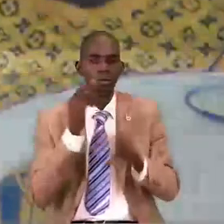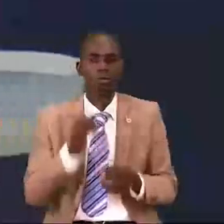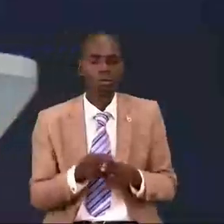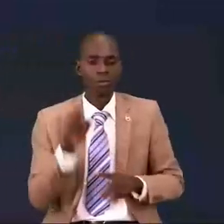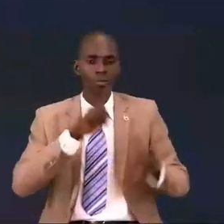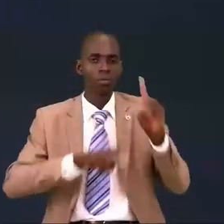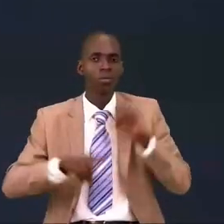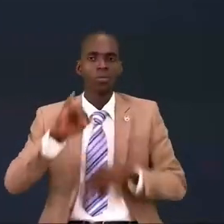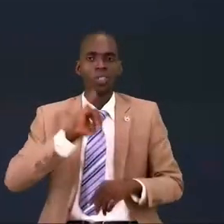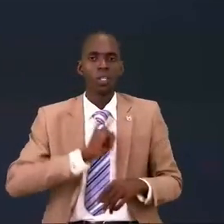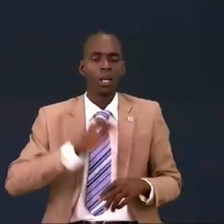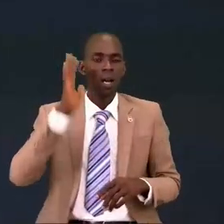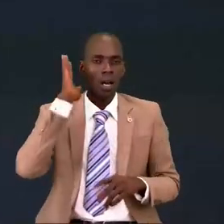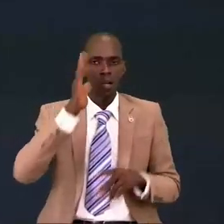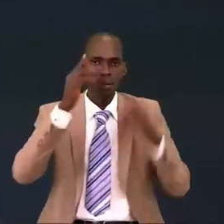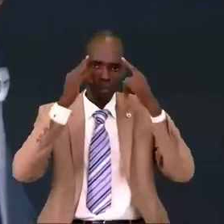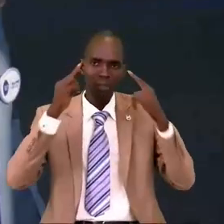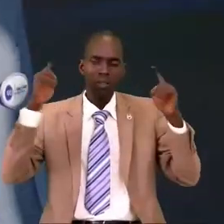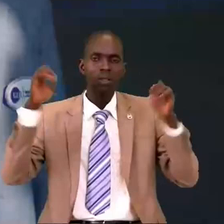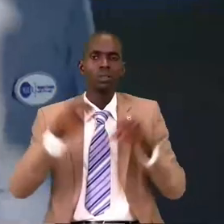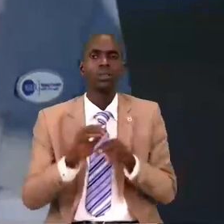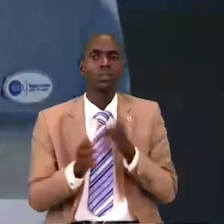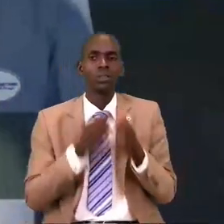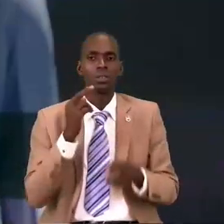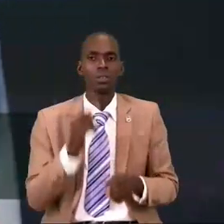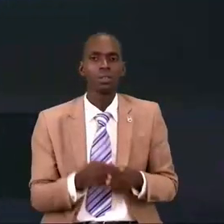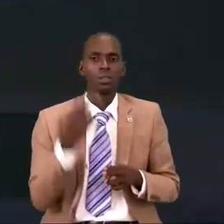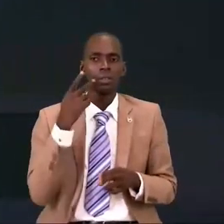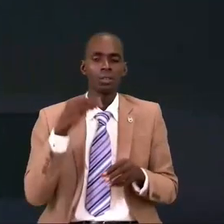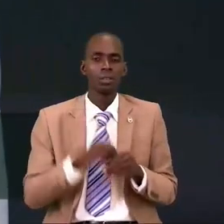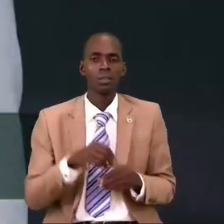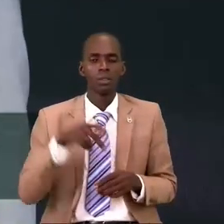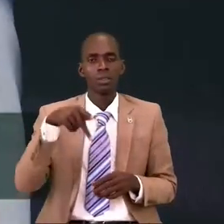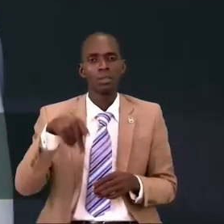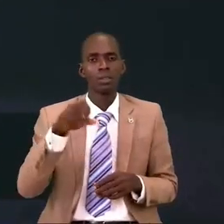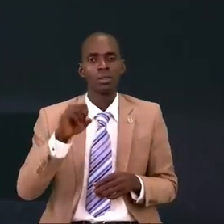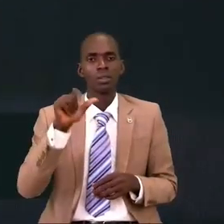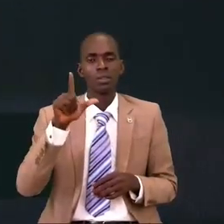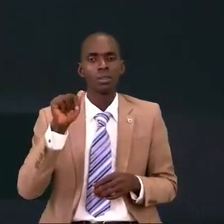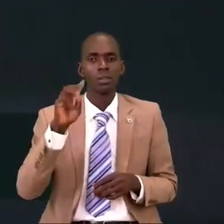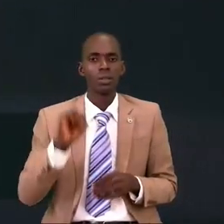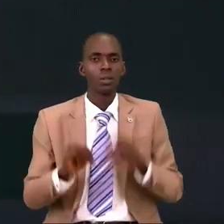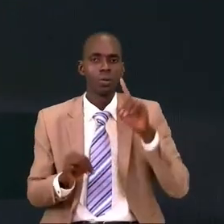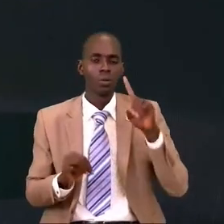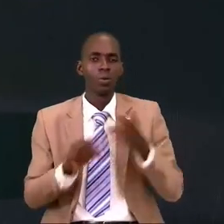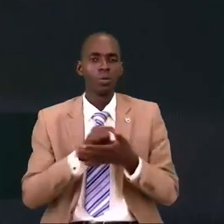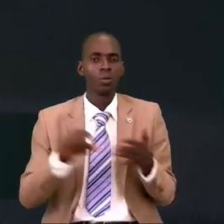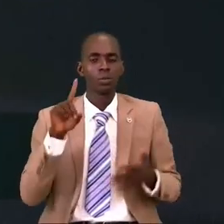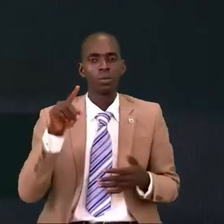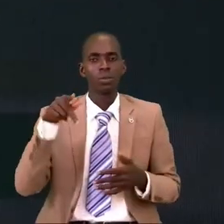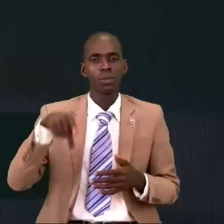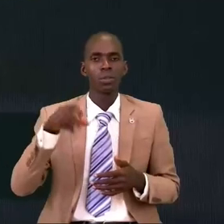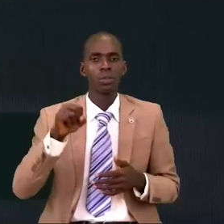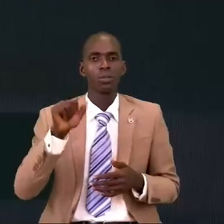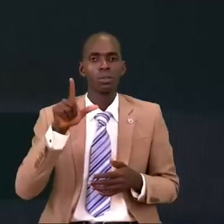Psaume 1. Psaume 1. Verset 1. Heureux l'homme. Bien